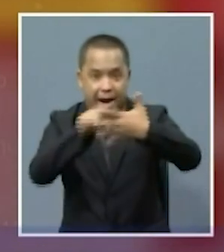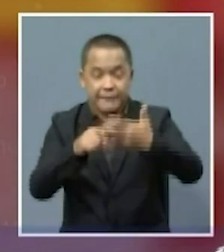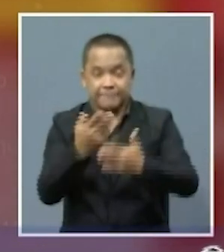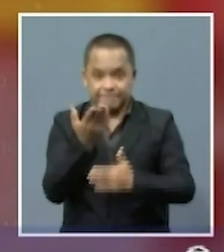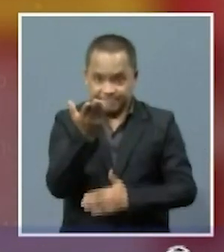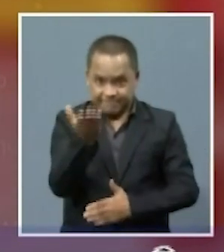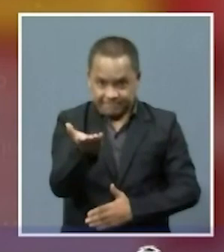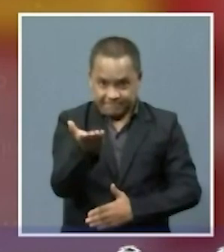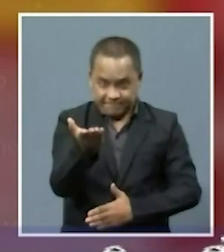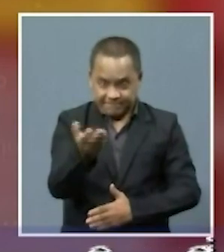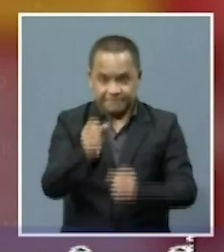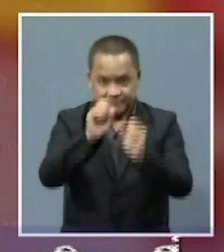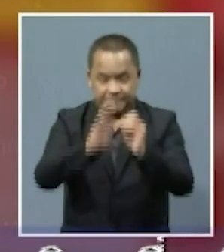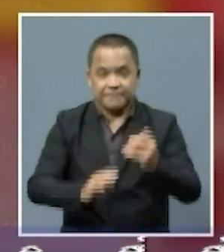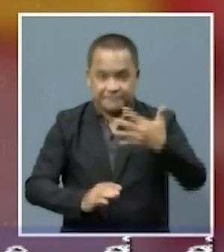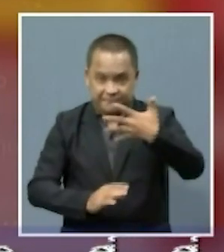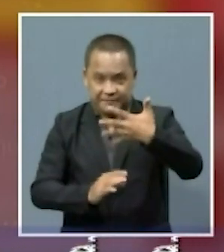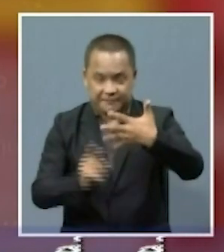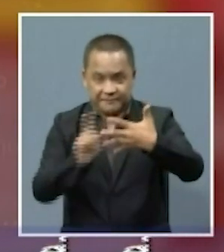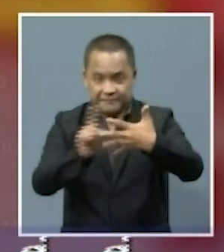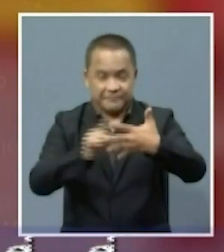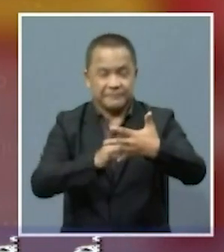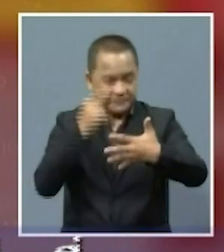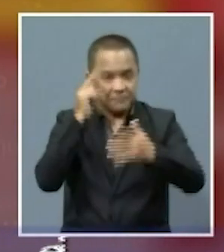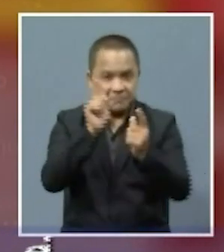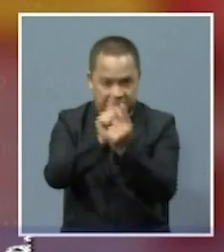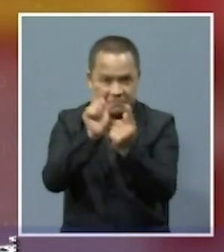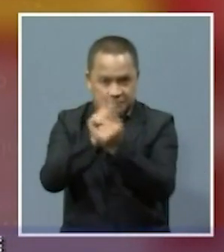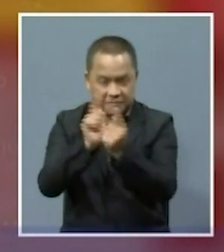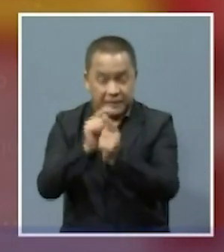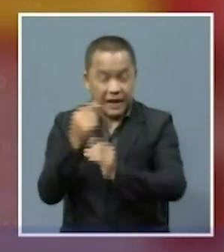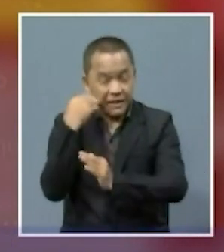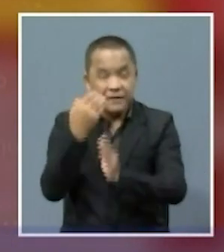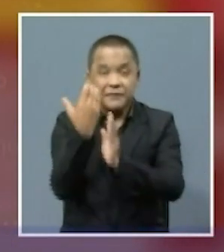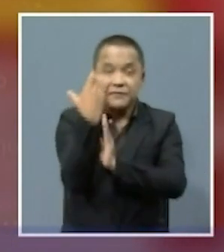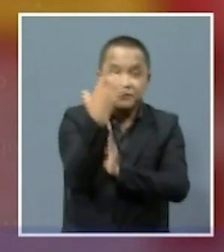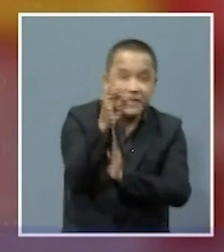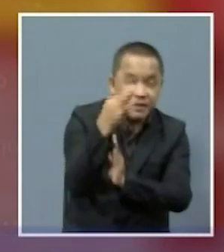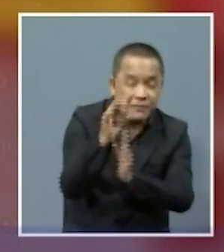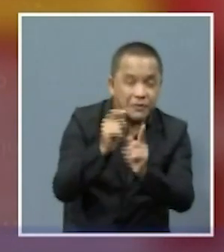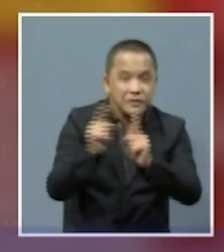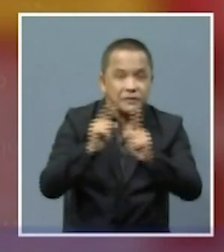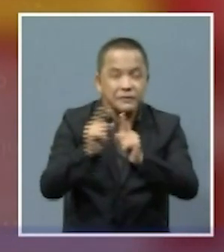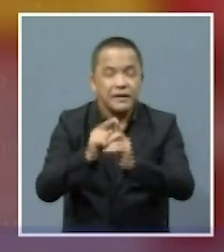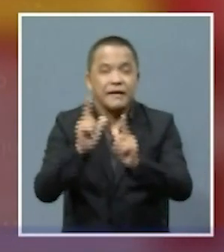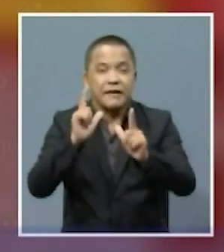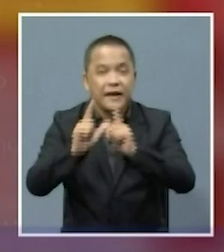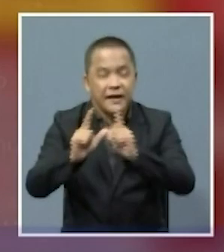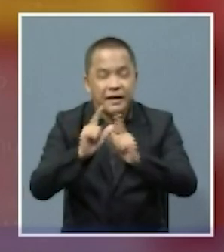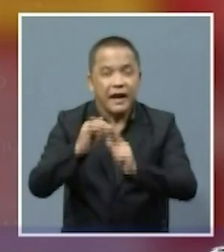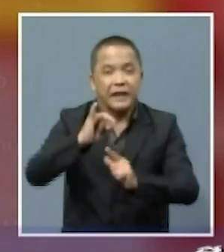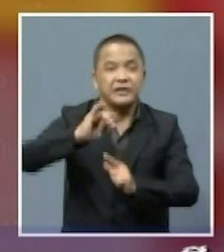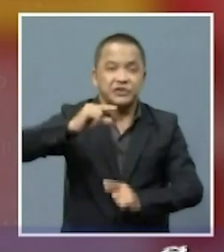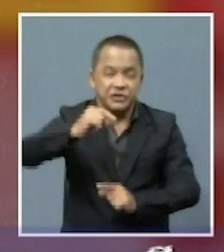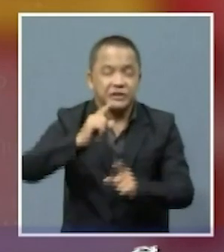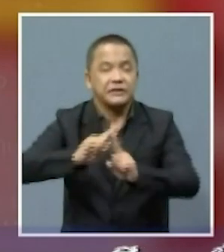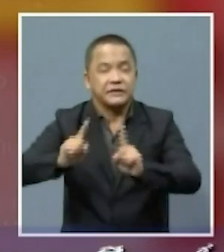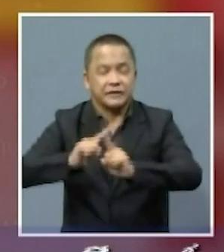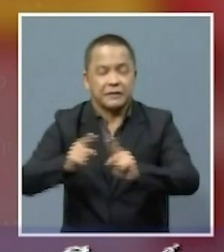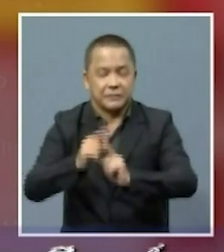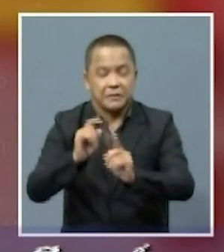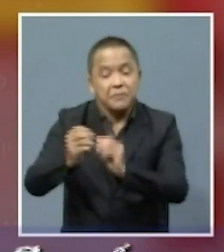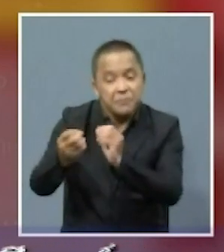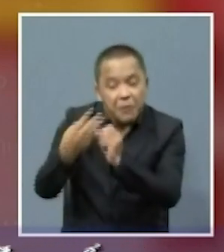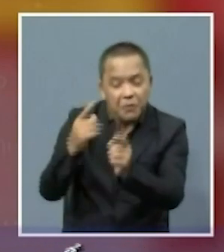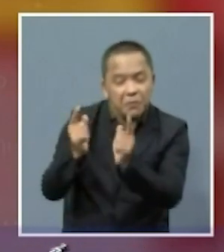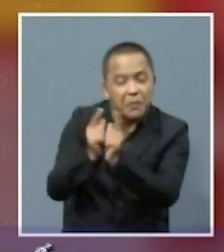อแล้วขนาดนี้นะคะ5รูปแบบนี้สำคัญเชื่อว่าทุกคนต้องเจอถ้าใครเล่นสื่อโซเชียลมีเดียไม่ว่าจะเป็น Facebook IG ต่างๆพวกนี้ค่ะจะเข้